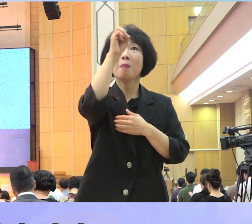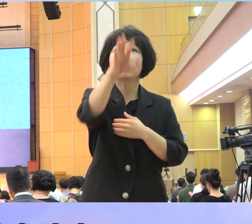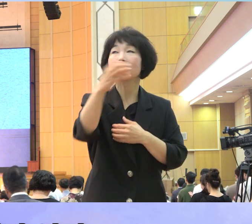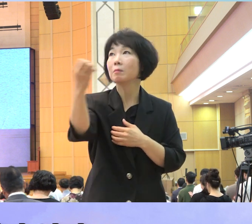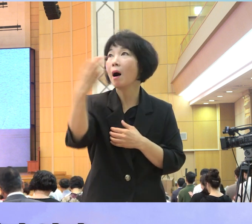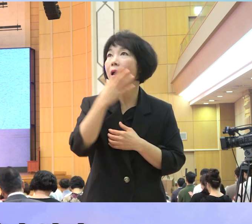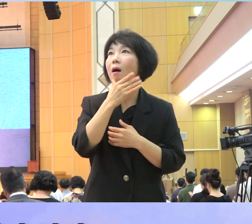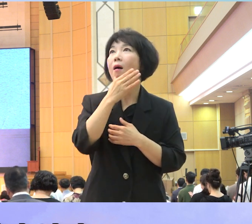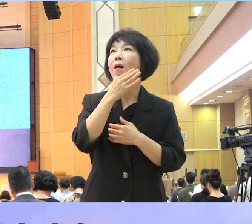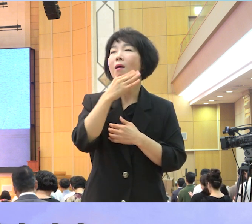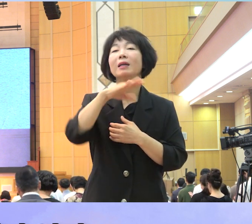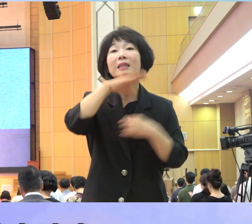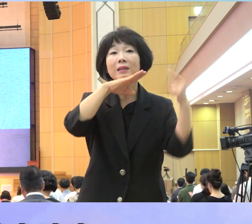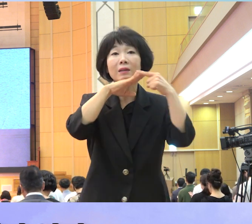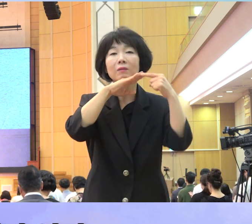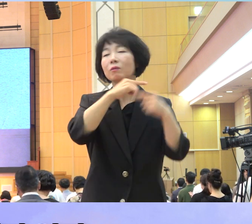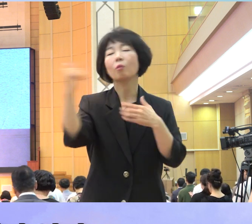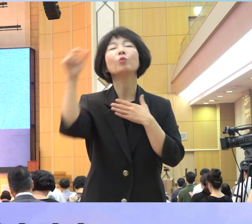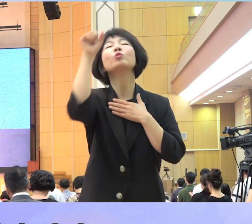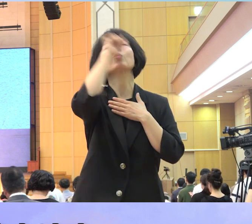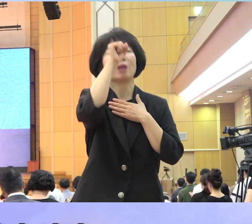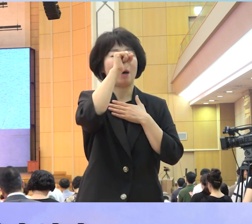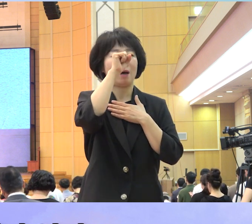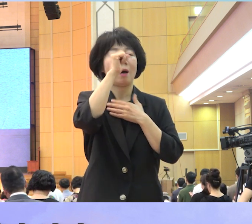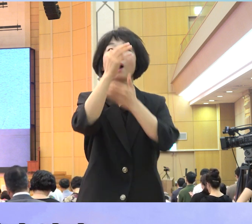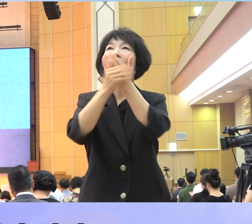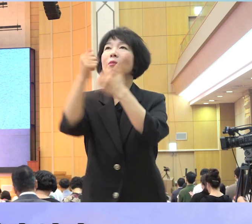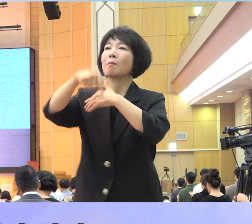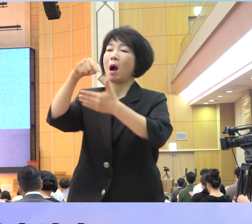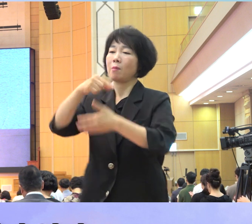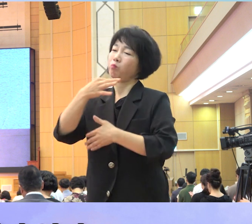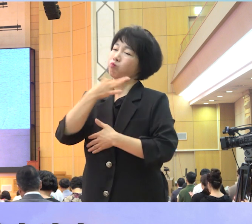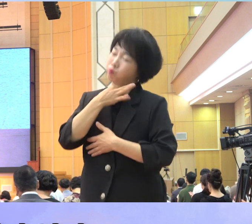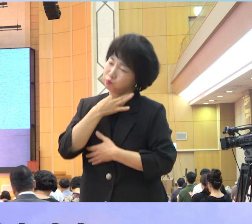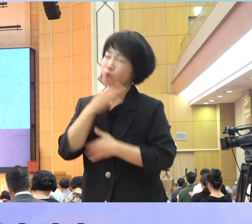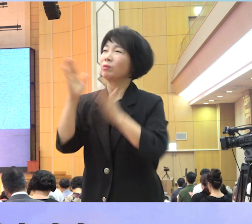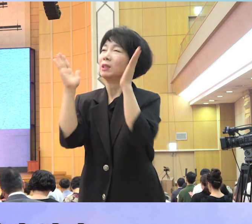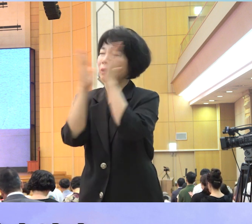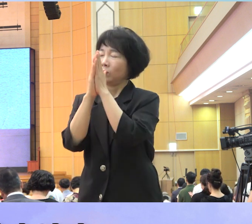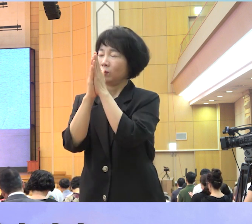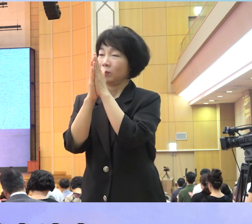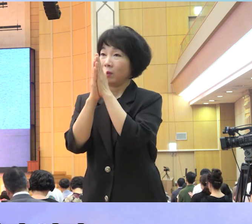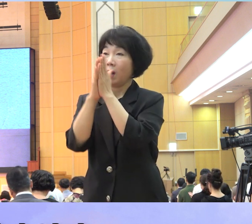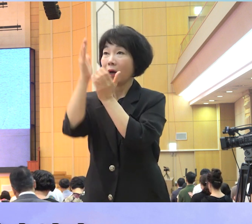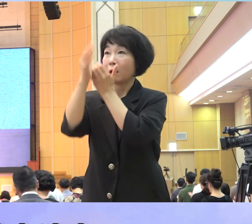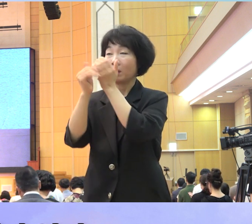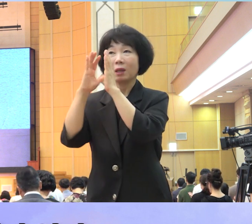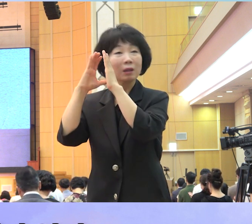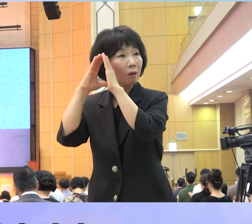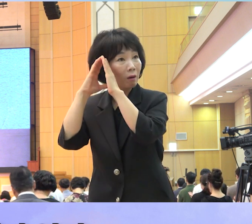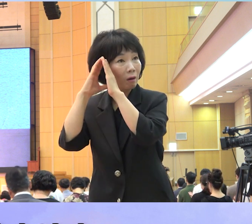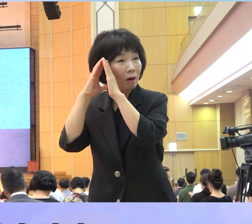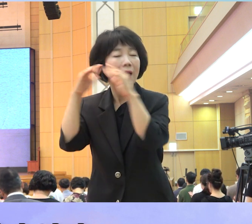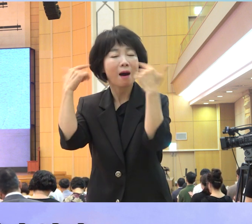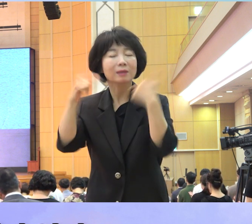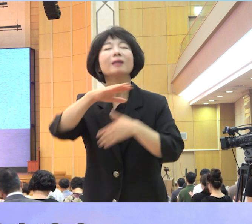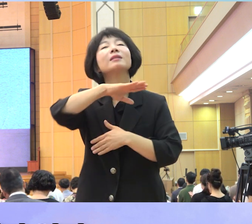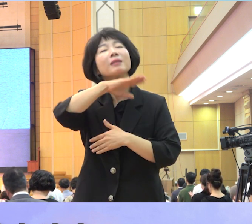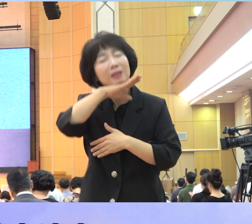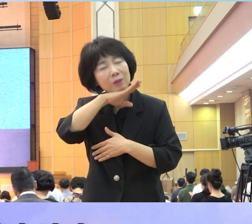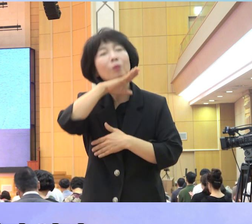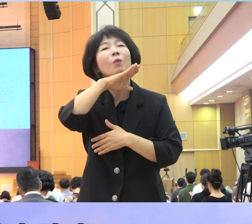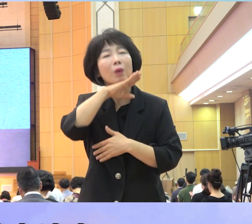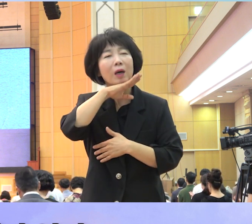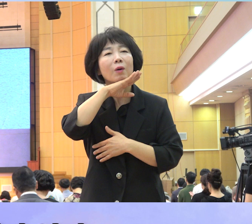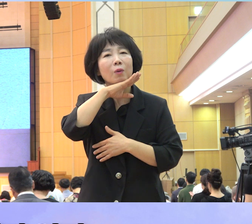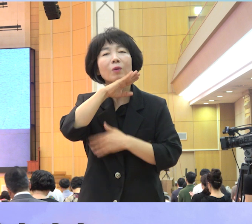좋은 것이라고 했습니다. 우리는 주님께 소원이 있어서, 간구가 있어서 주님께 항상